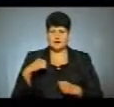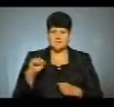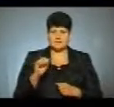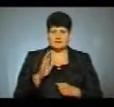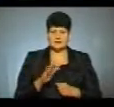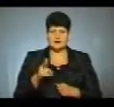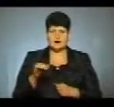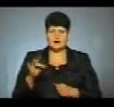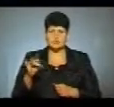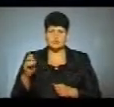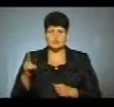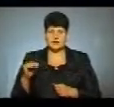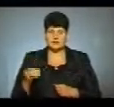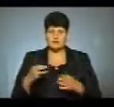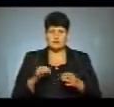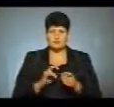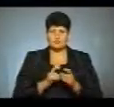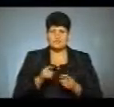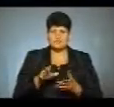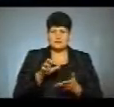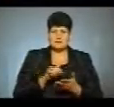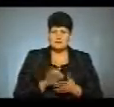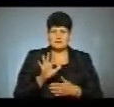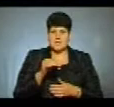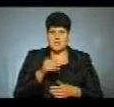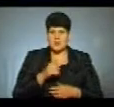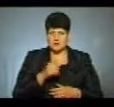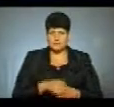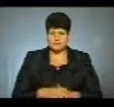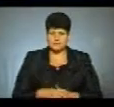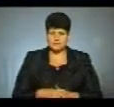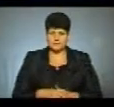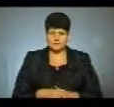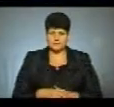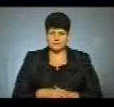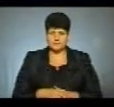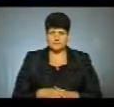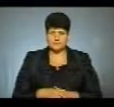Владислав Гаркушенко. Вільною боротьбою він займається 5 років.